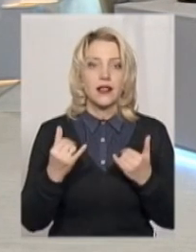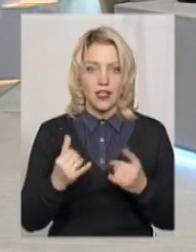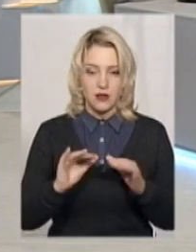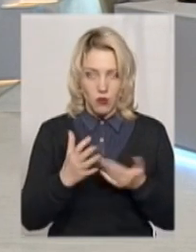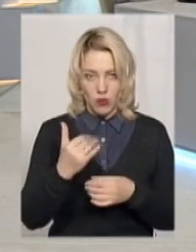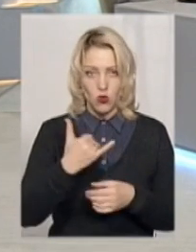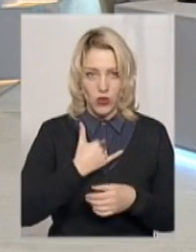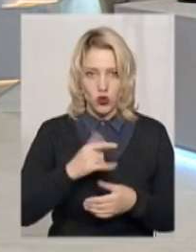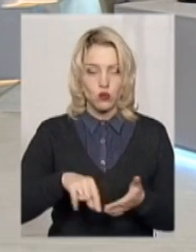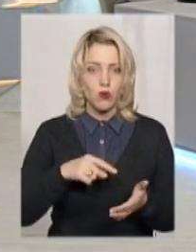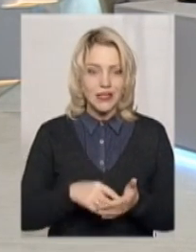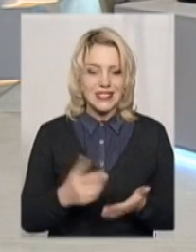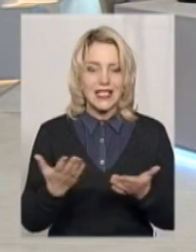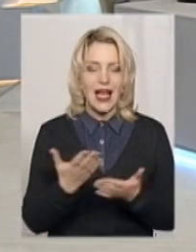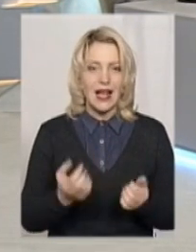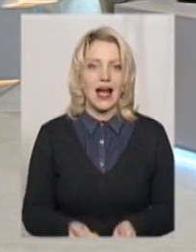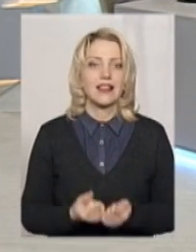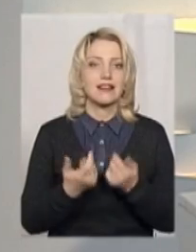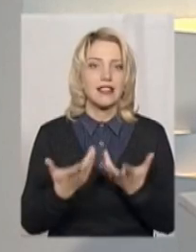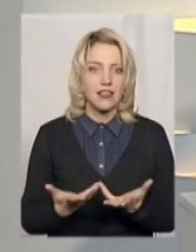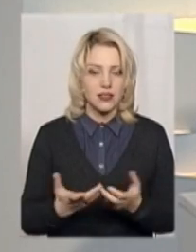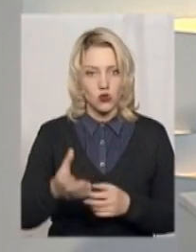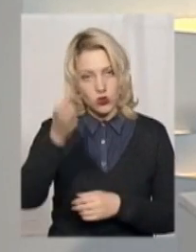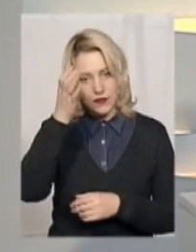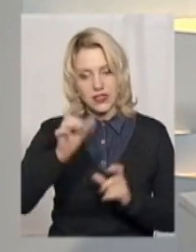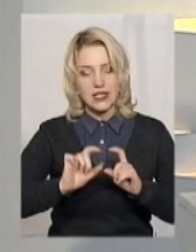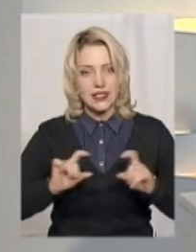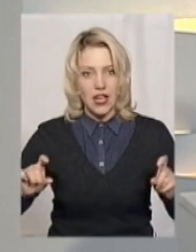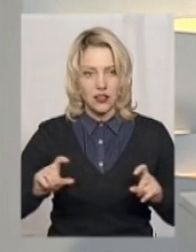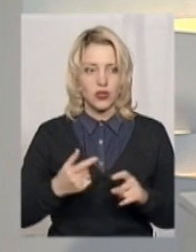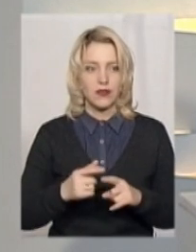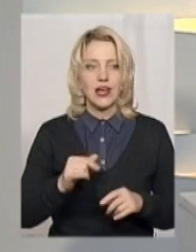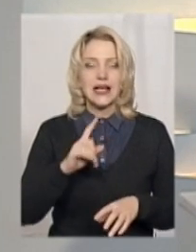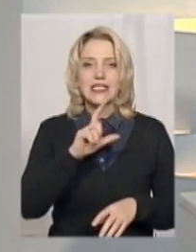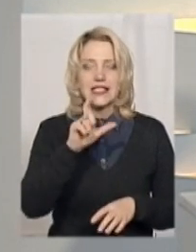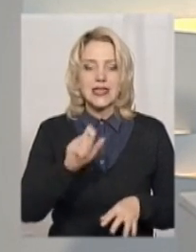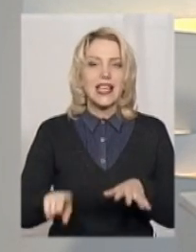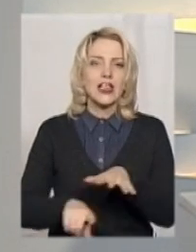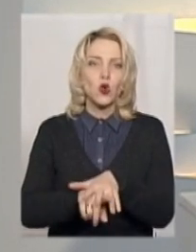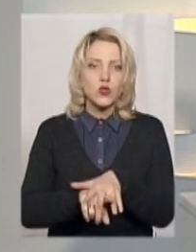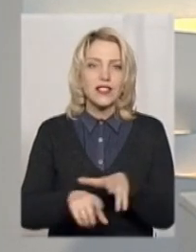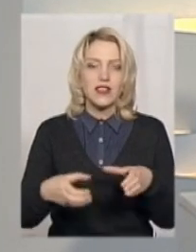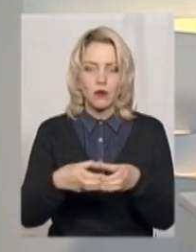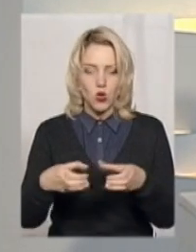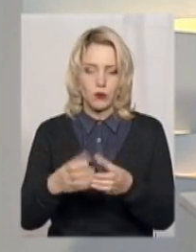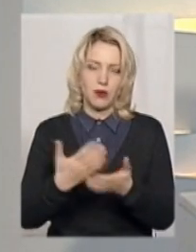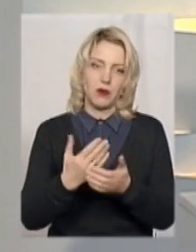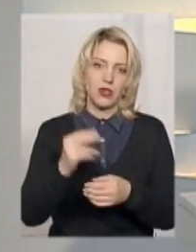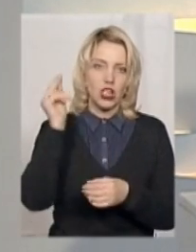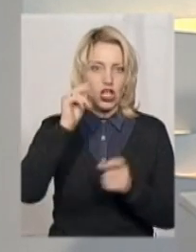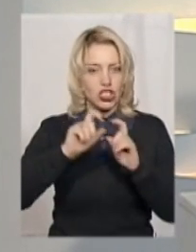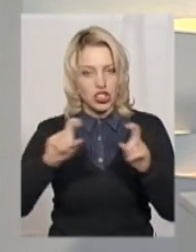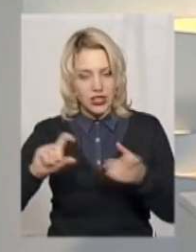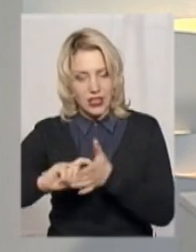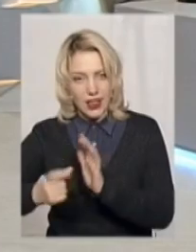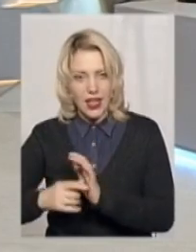нашому місті яка кількість освітніх закладів з інклюзивними групами, тобто і шкільні класи, і